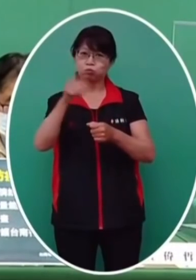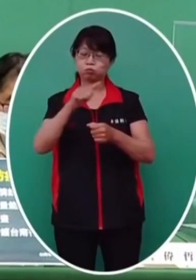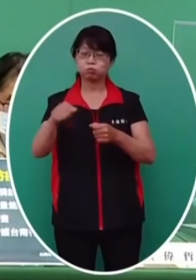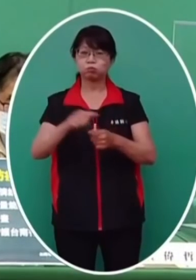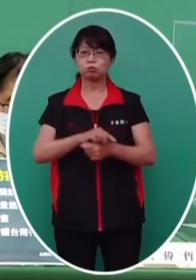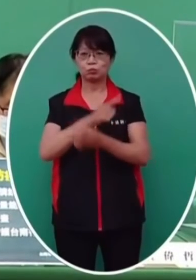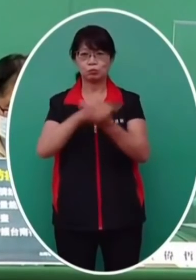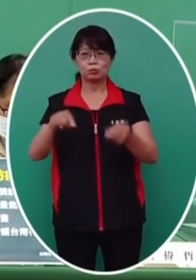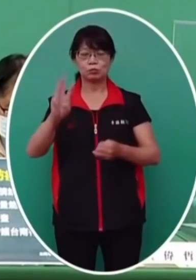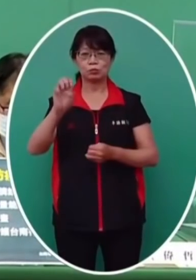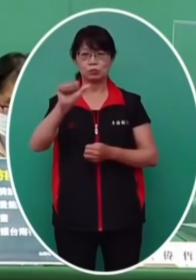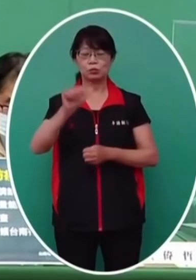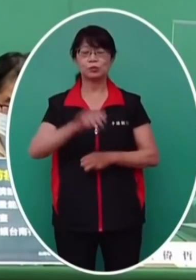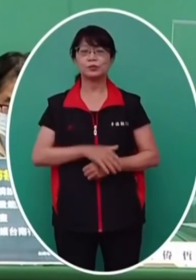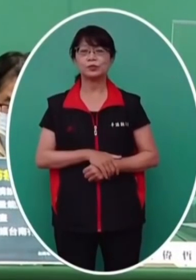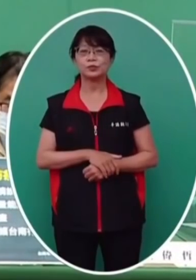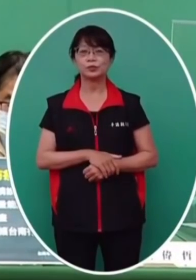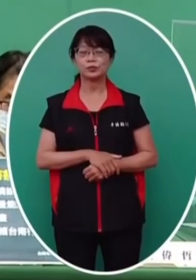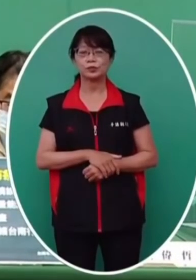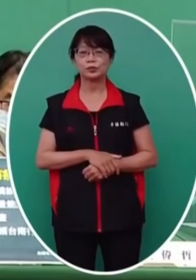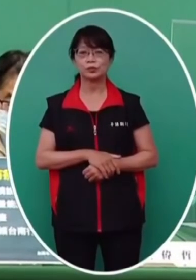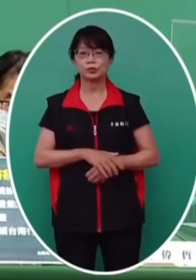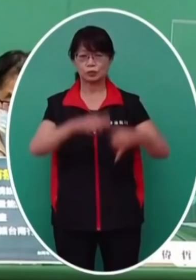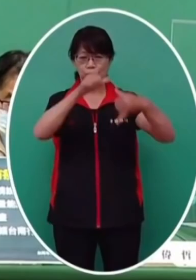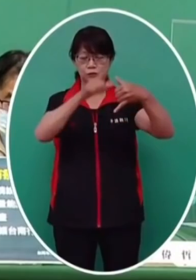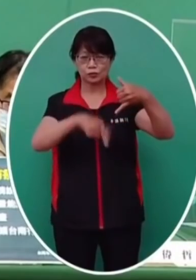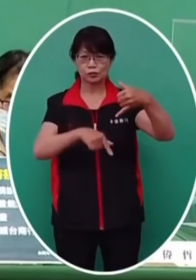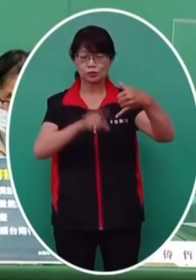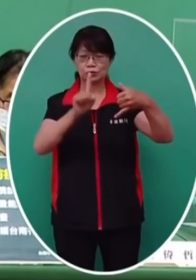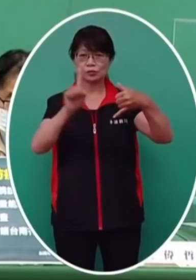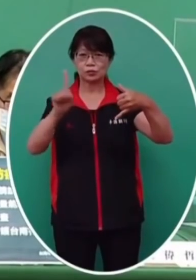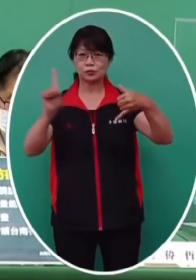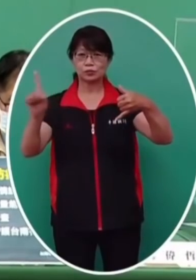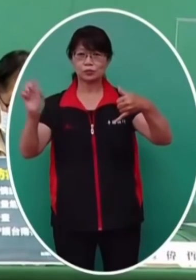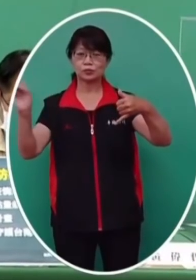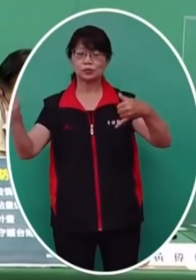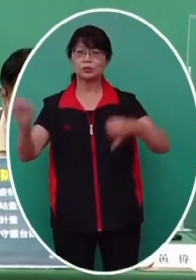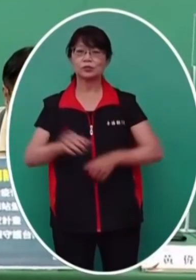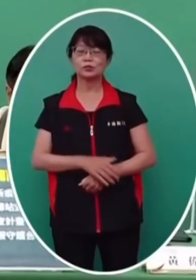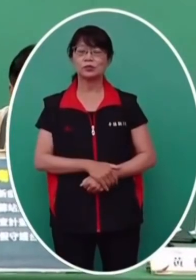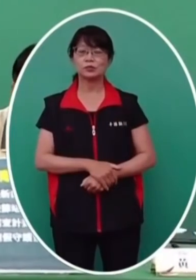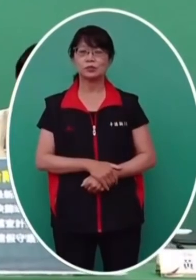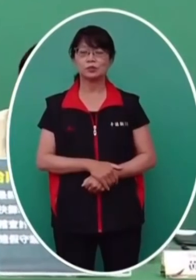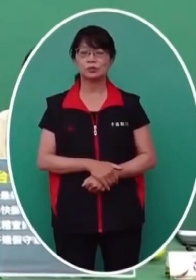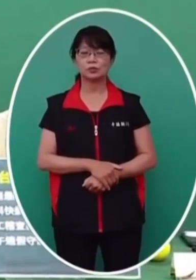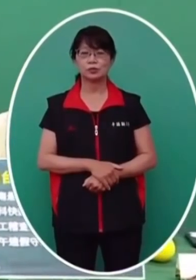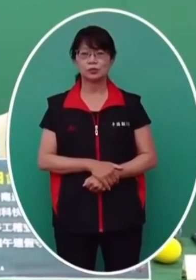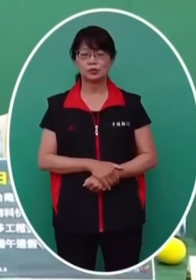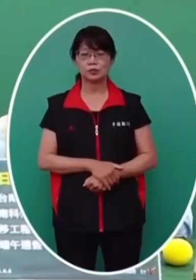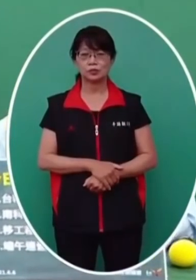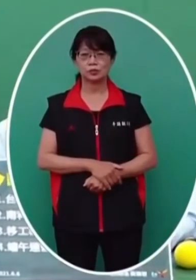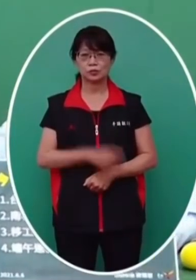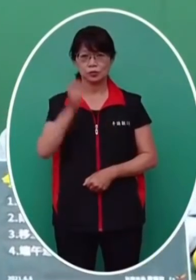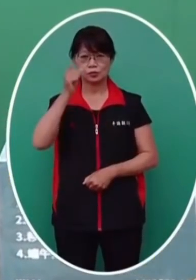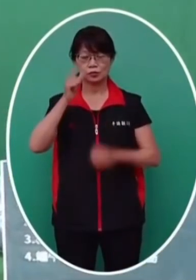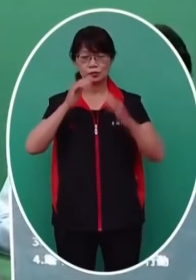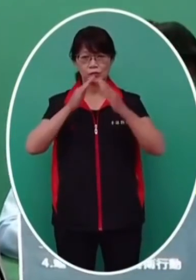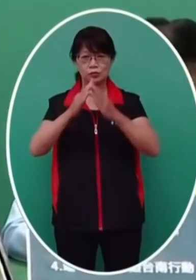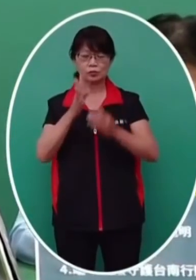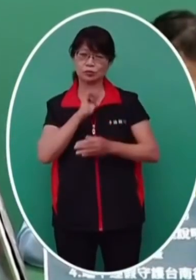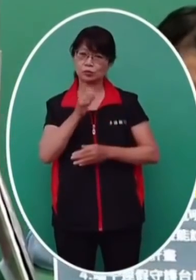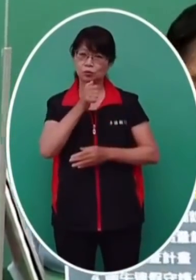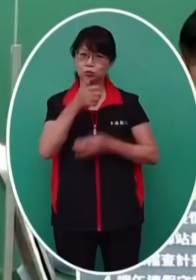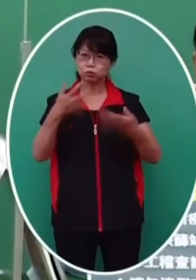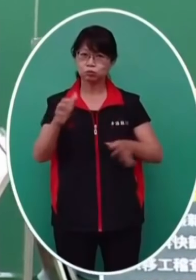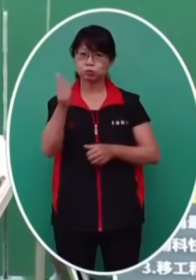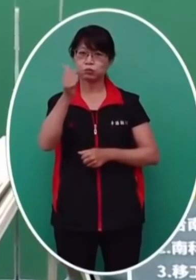是35例哦。那我们先公布第一案是案11100哦，他是我们本市50多岁的